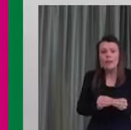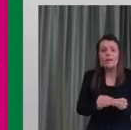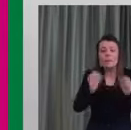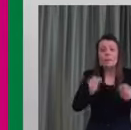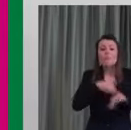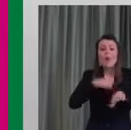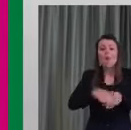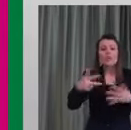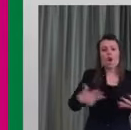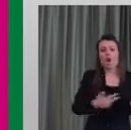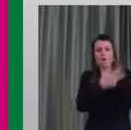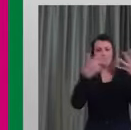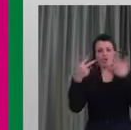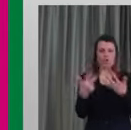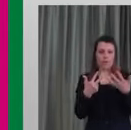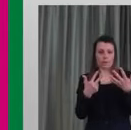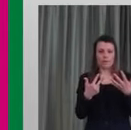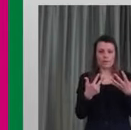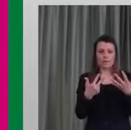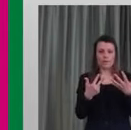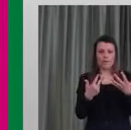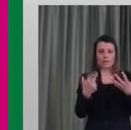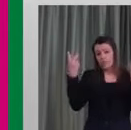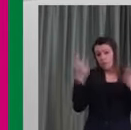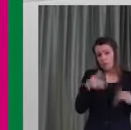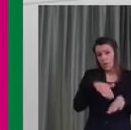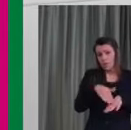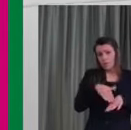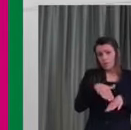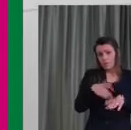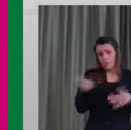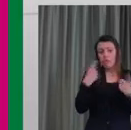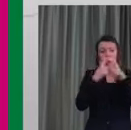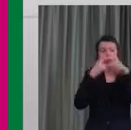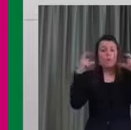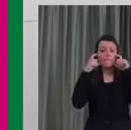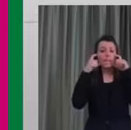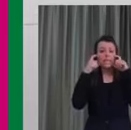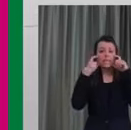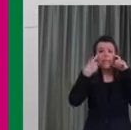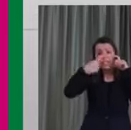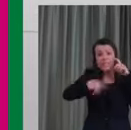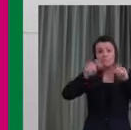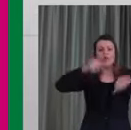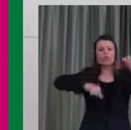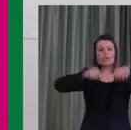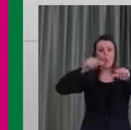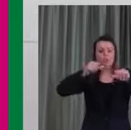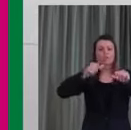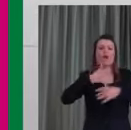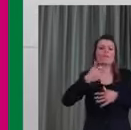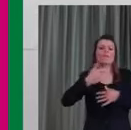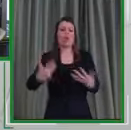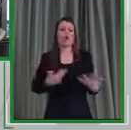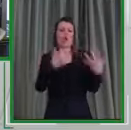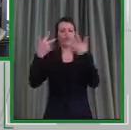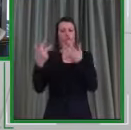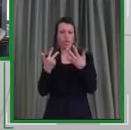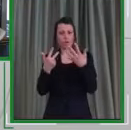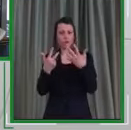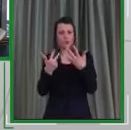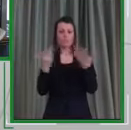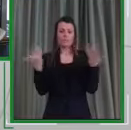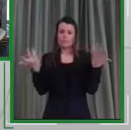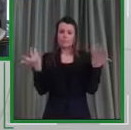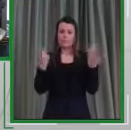che normalmente viene utilizzata una mascherina chirurgica e vi lasciamo con